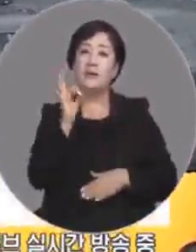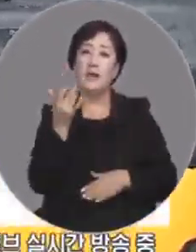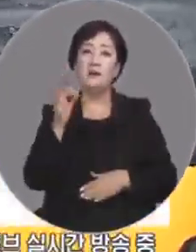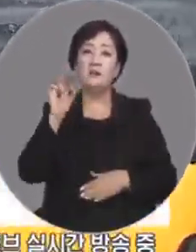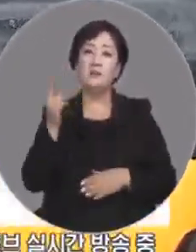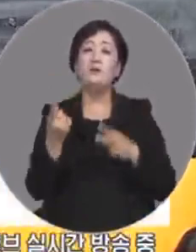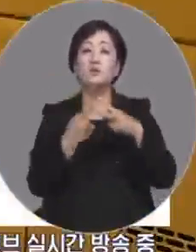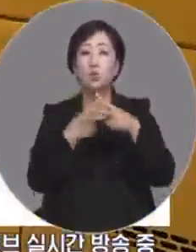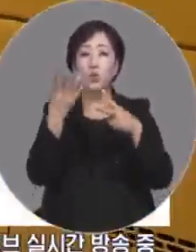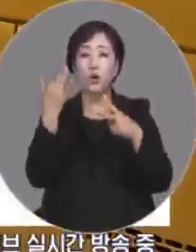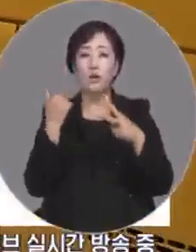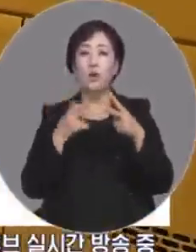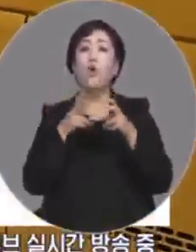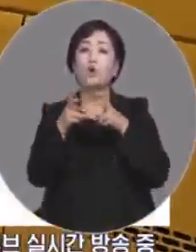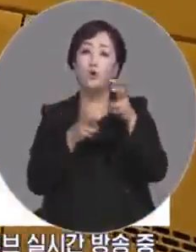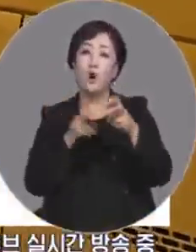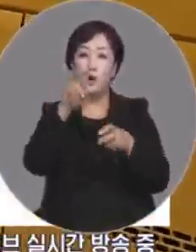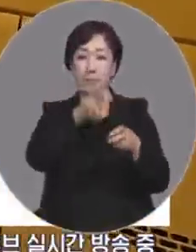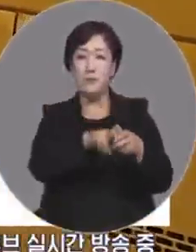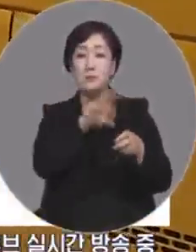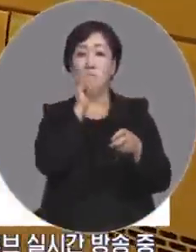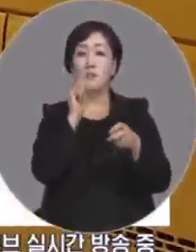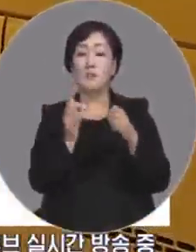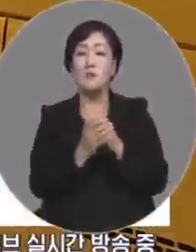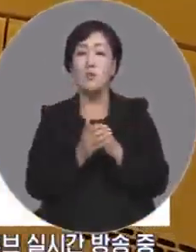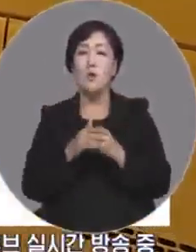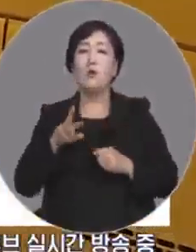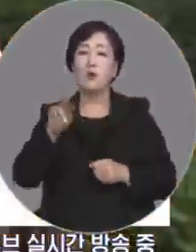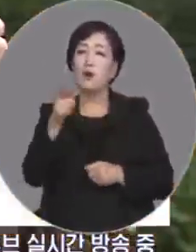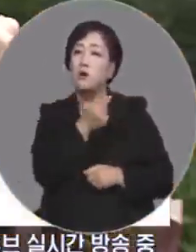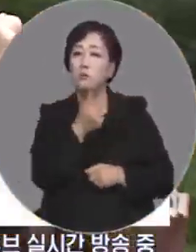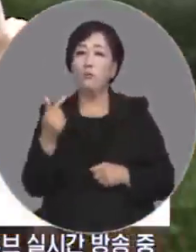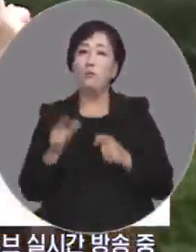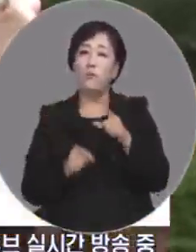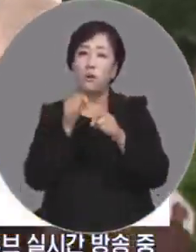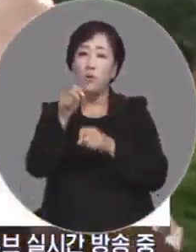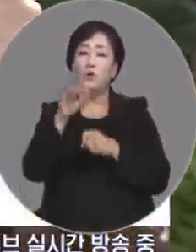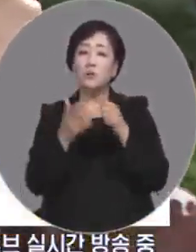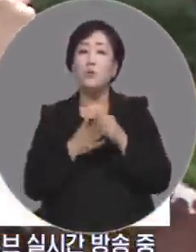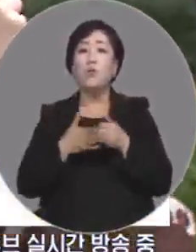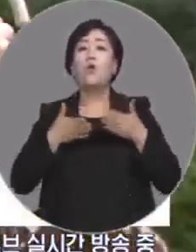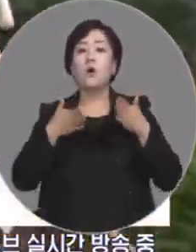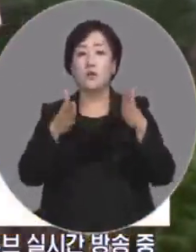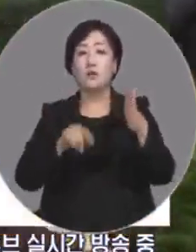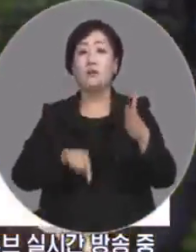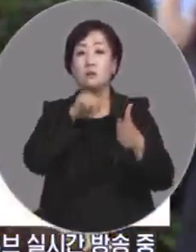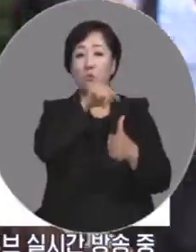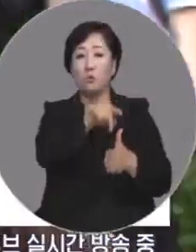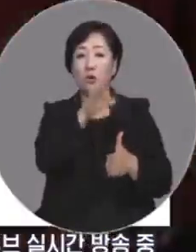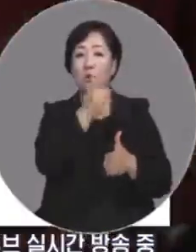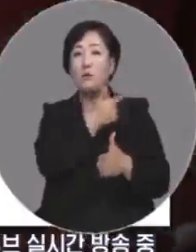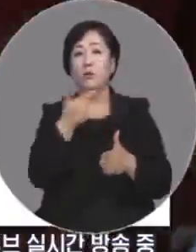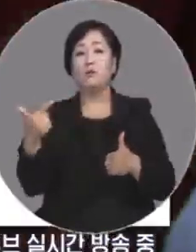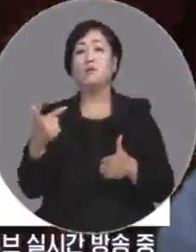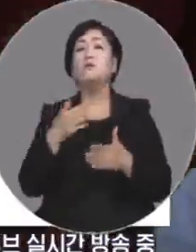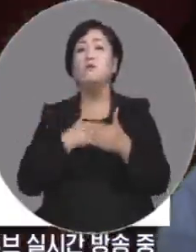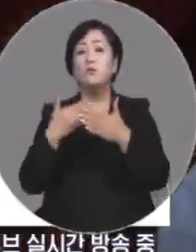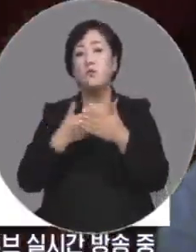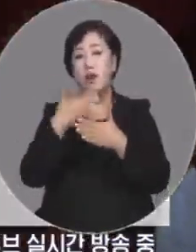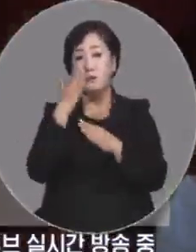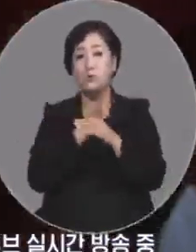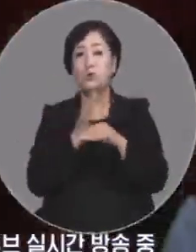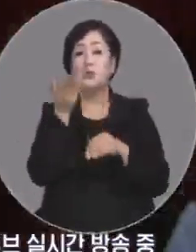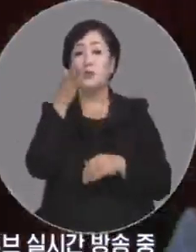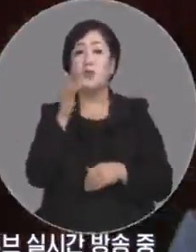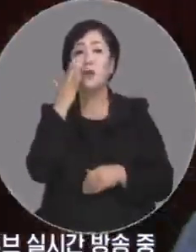양정초등학교 통학버스입니다. 어린아이들이 걷기엔 너무 먼 거리고 큰 길도 여러 번 건너야 하다 보니 항상 불안했던